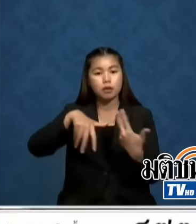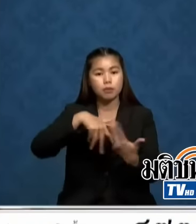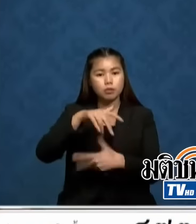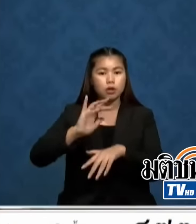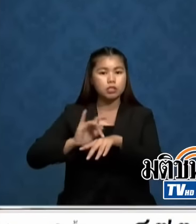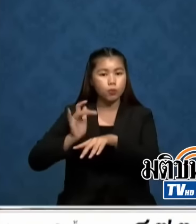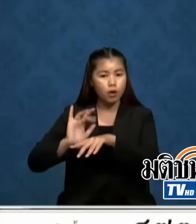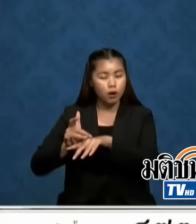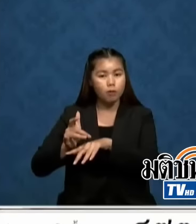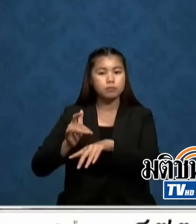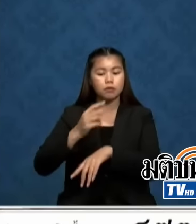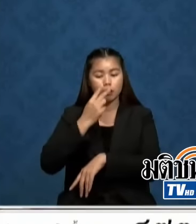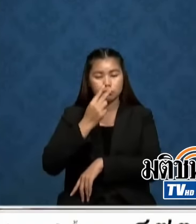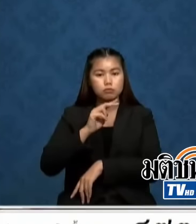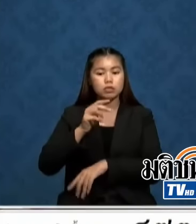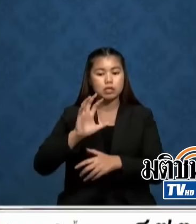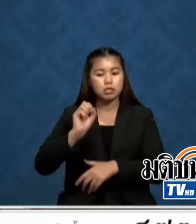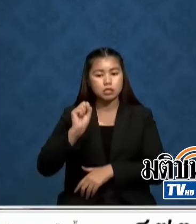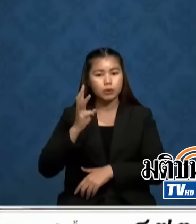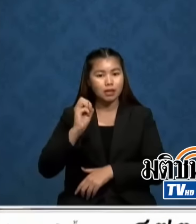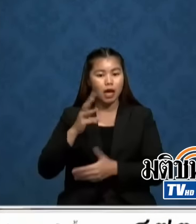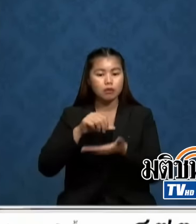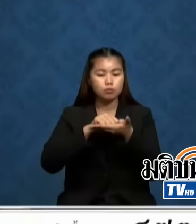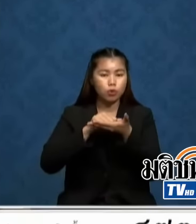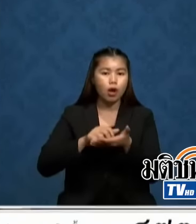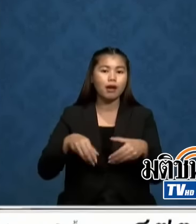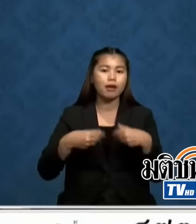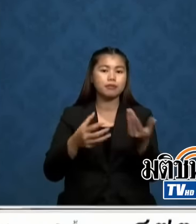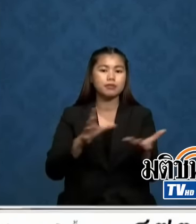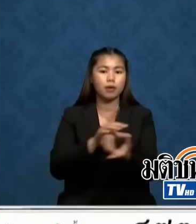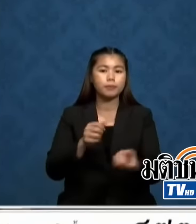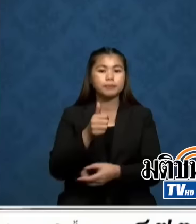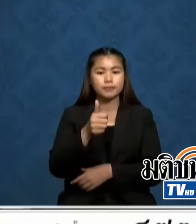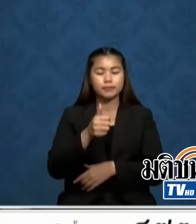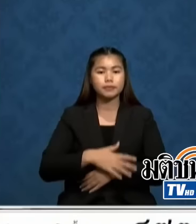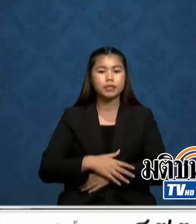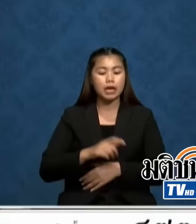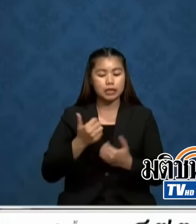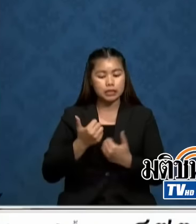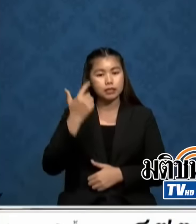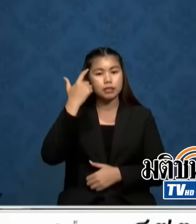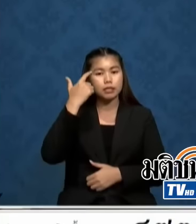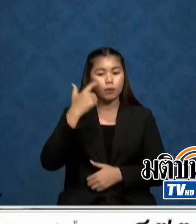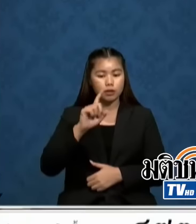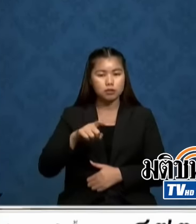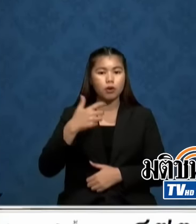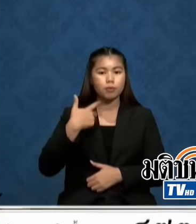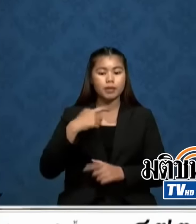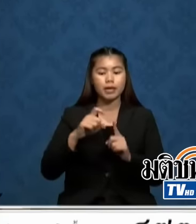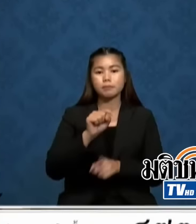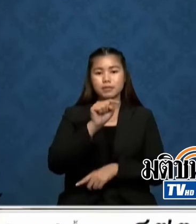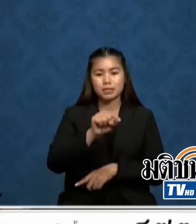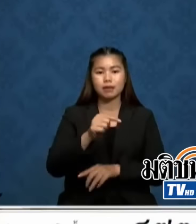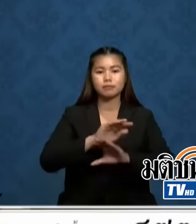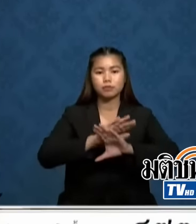ทรัพยากรธรรมชาติสวัสดิการทางสังคมด้วยจึงเห็นสมควรให้มีการยกเลิกคำสั่งดัง